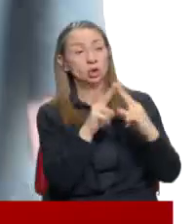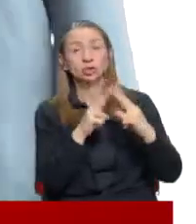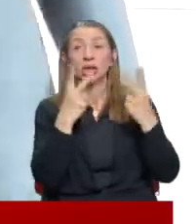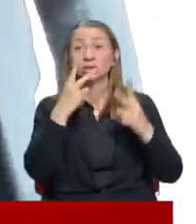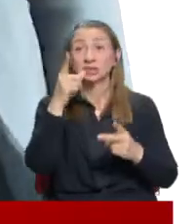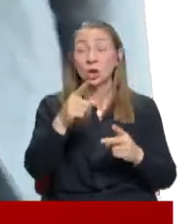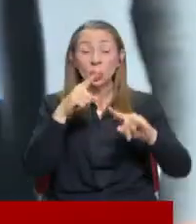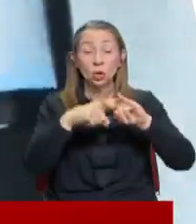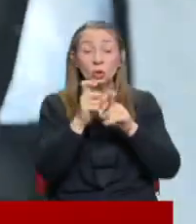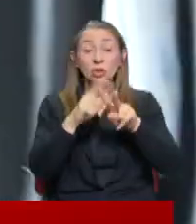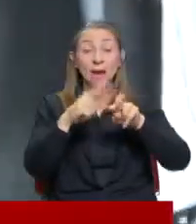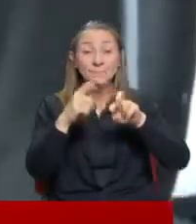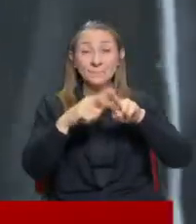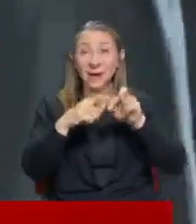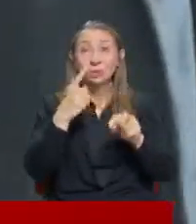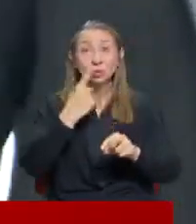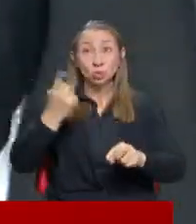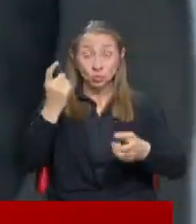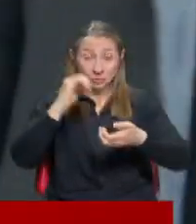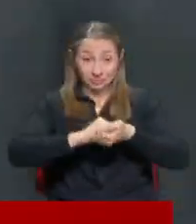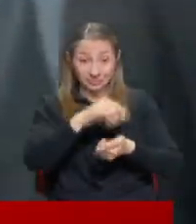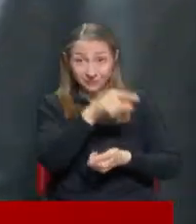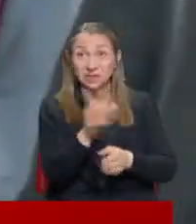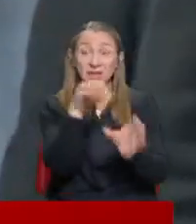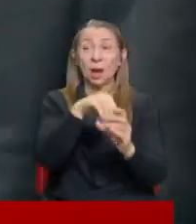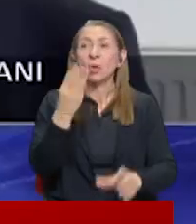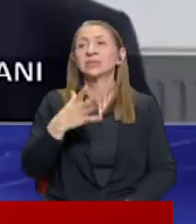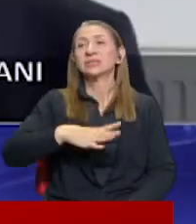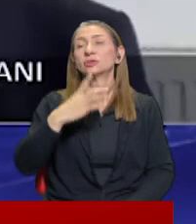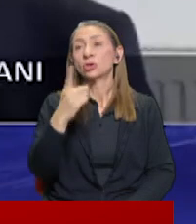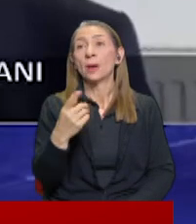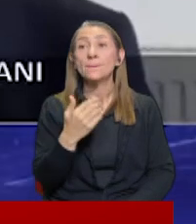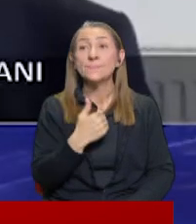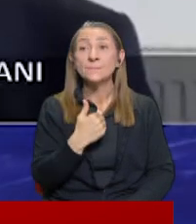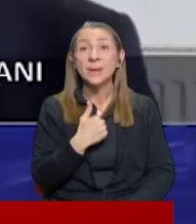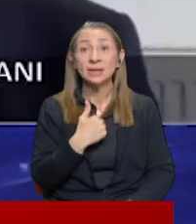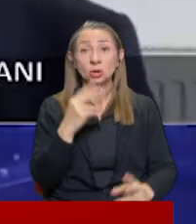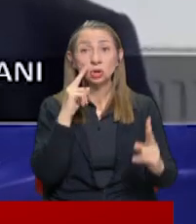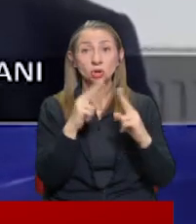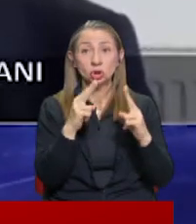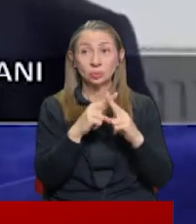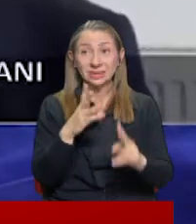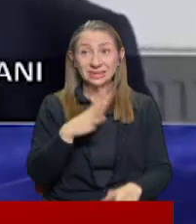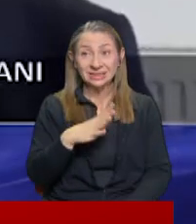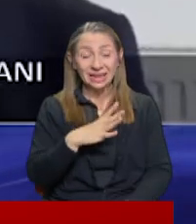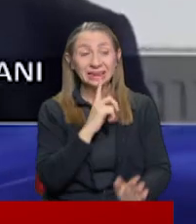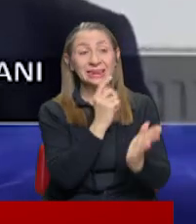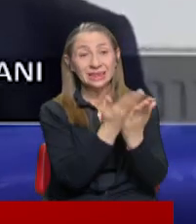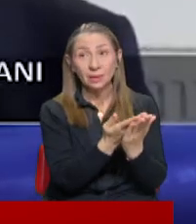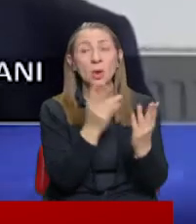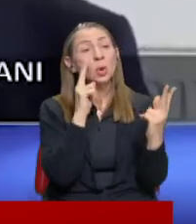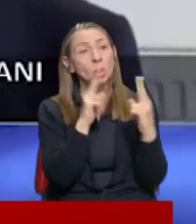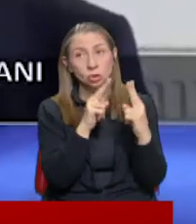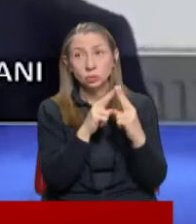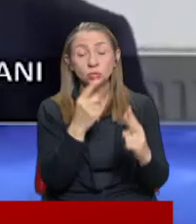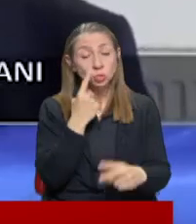açıkladı. Hüdapar'ın da içinde bulunduğu Cumhur İttifakı'na dahil olmak istediğini söyledi. Ben görüşmeyi arz ettim, talep ettim,